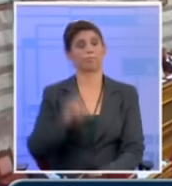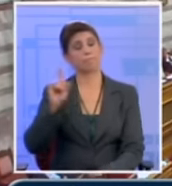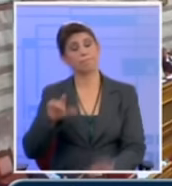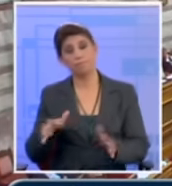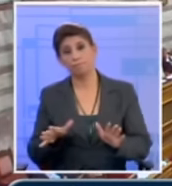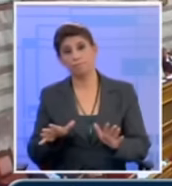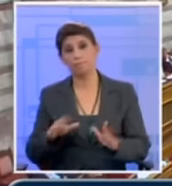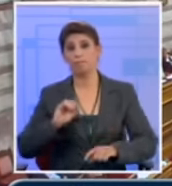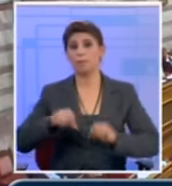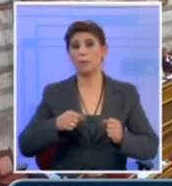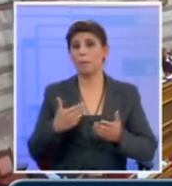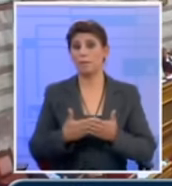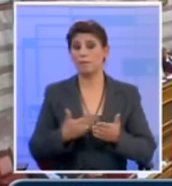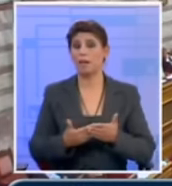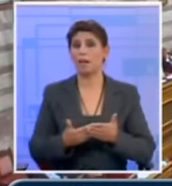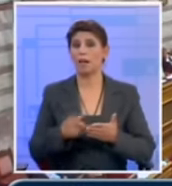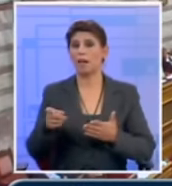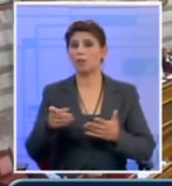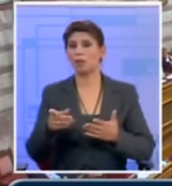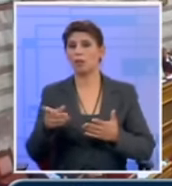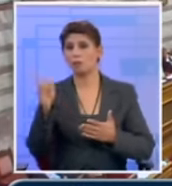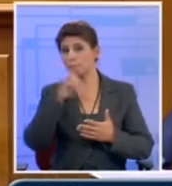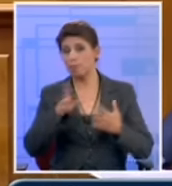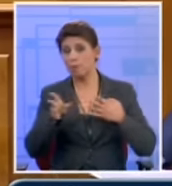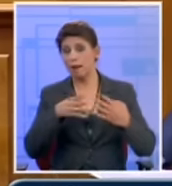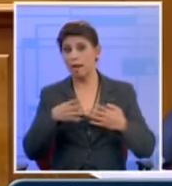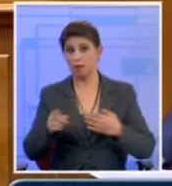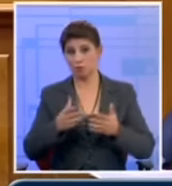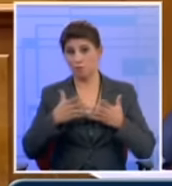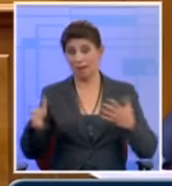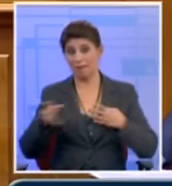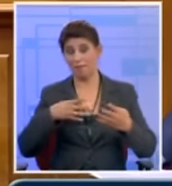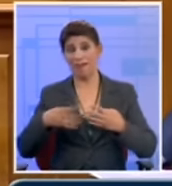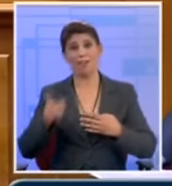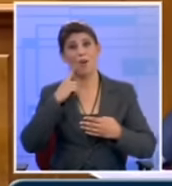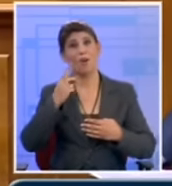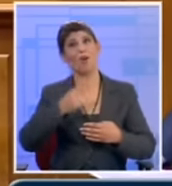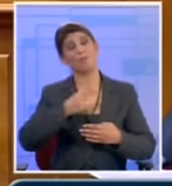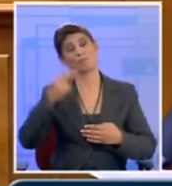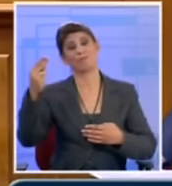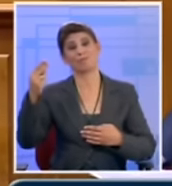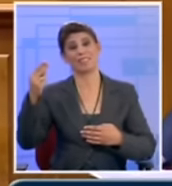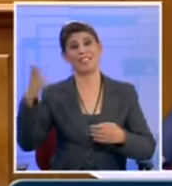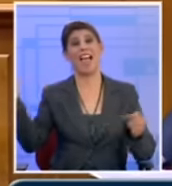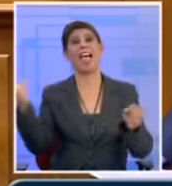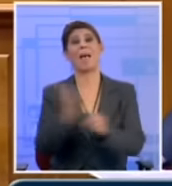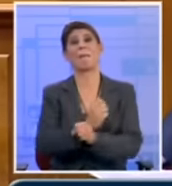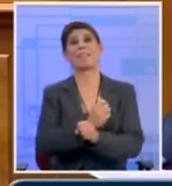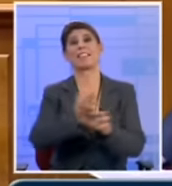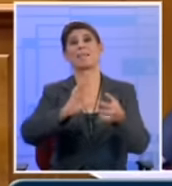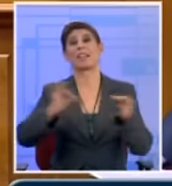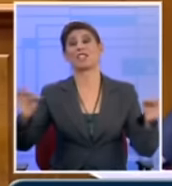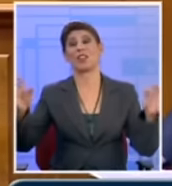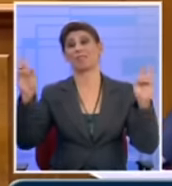προσπαθείτε να επιχειρηματολογήσετε αξιοποιώντας μια πλάνη, τόσο μεγάλη πλάνη όσο και το περιβόητο success story που επί 2,5 χρόνια μας